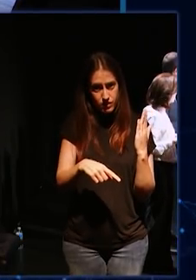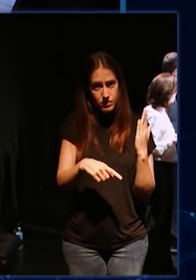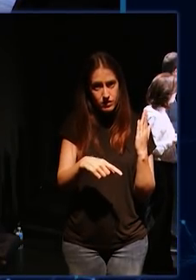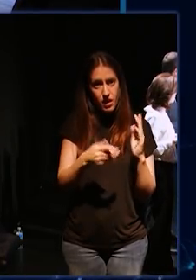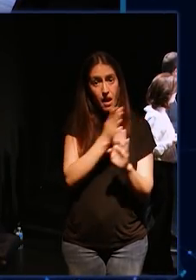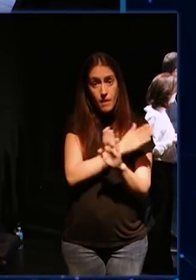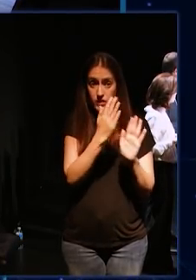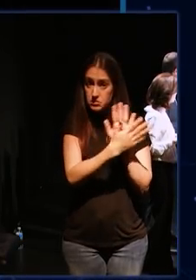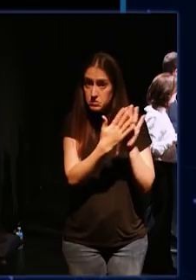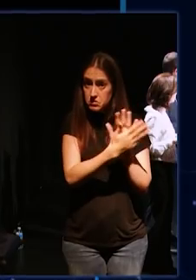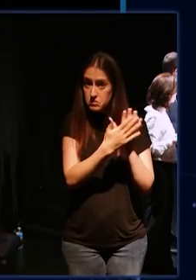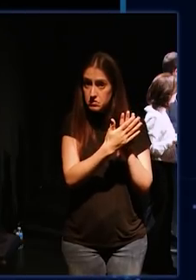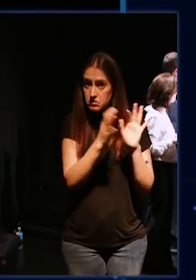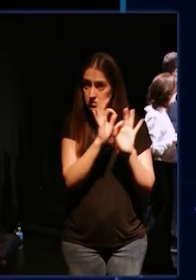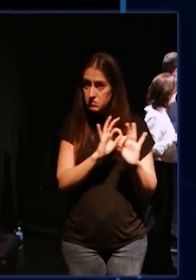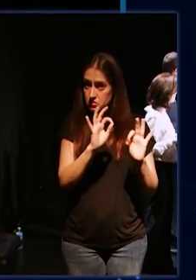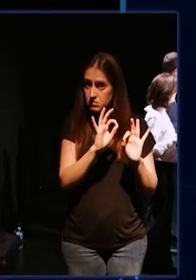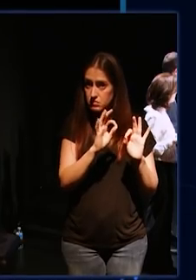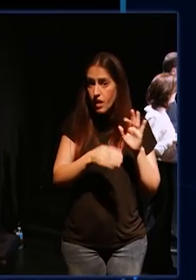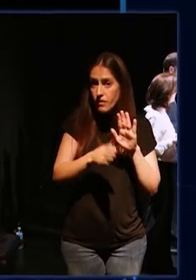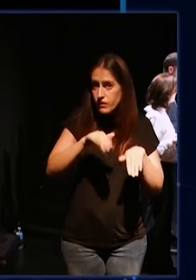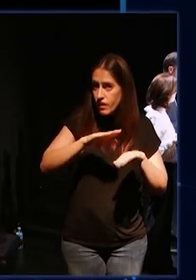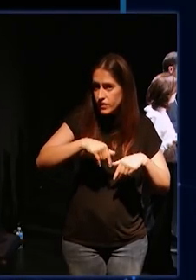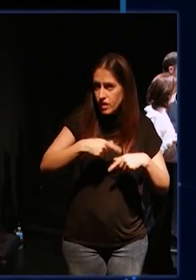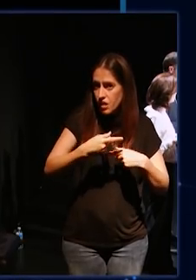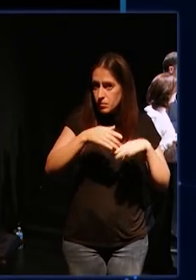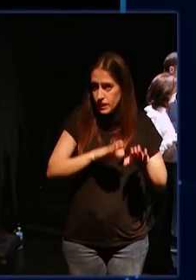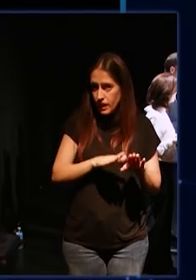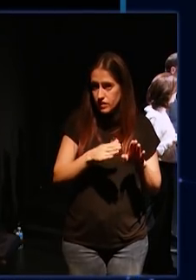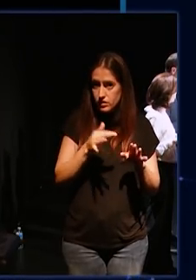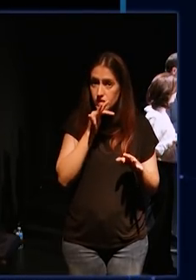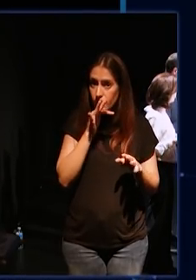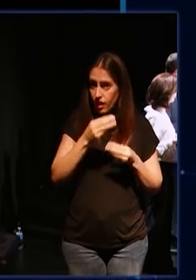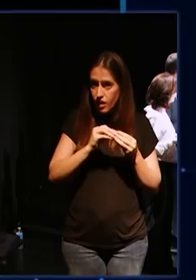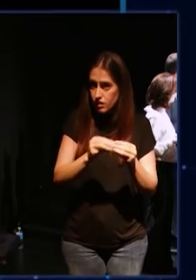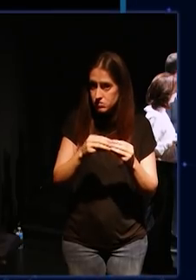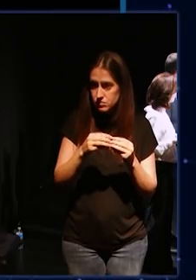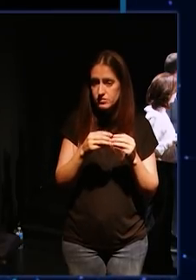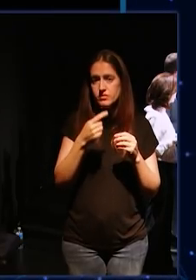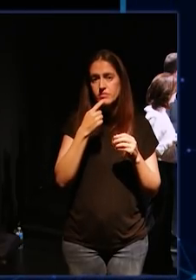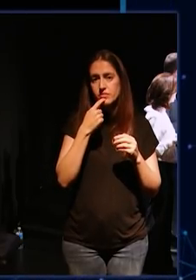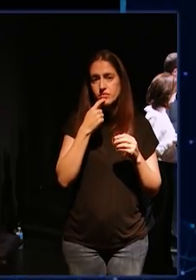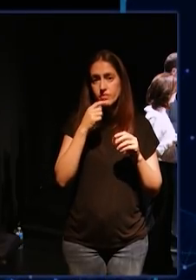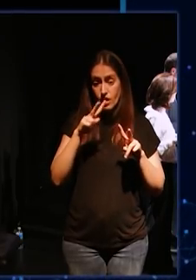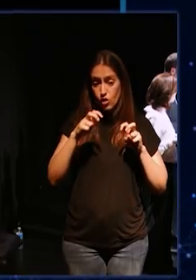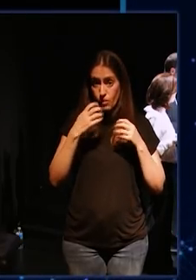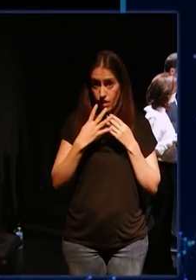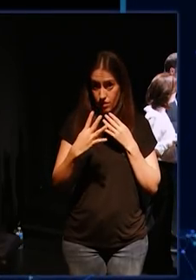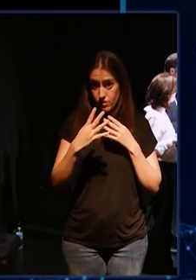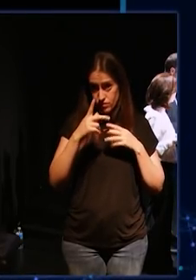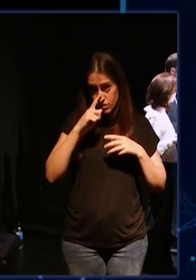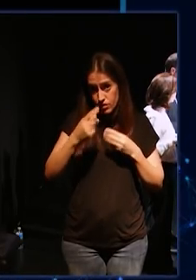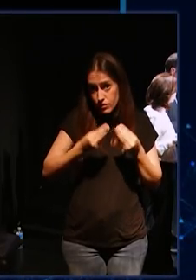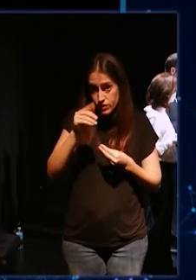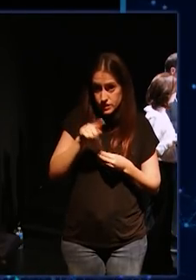no les ha volgut encetar o tirar cap endavant, sinó que s'han esperat aquesta nova legislatura. També m'agradaria comentar un altre aspecte